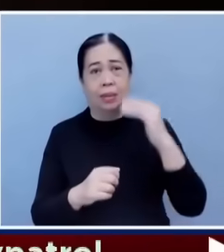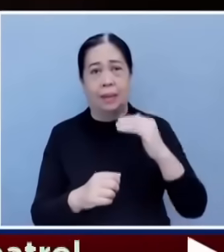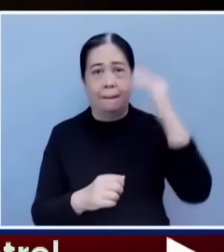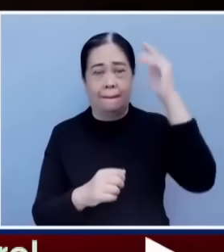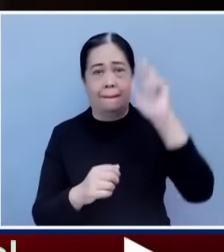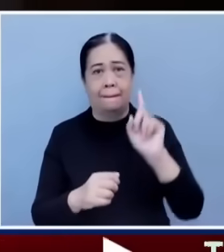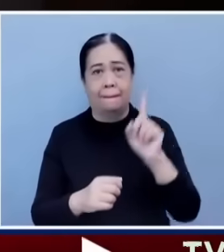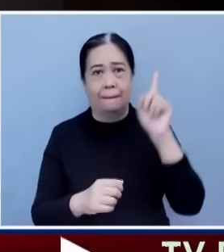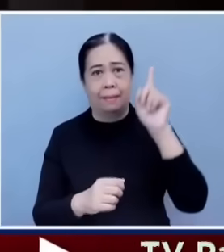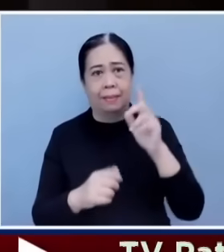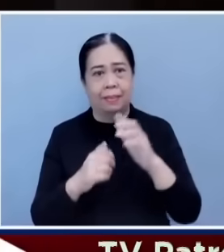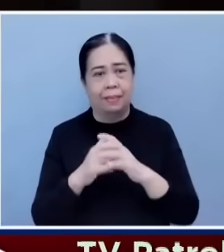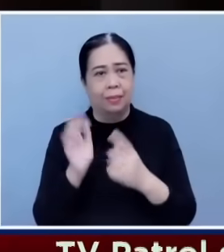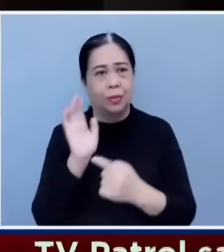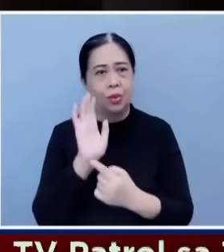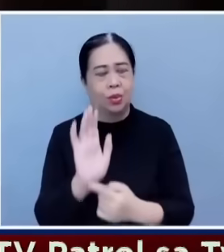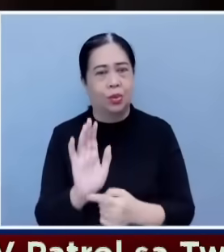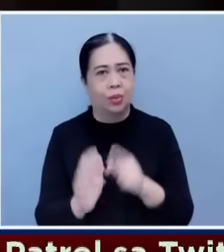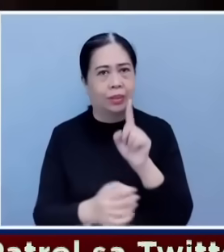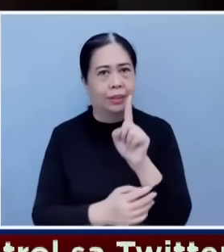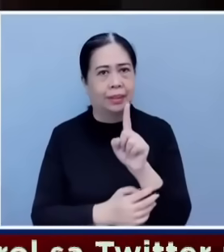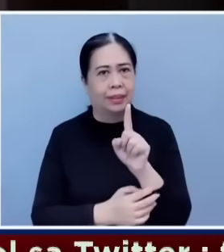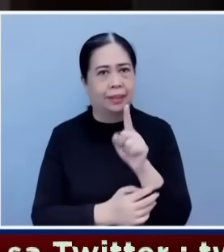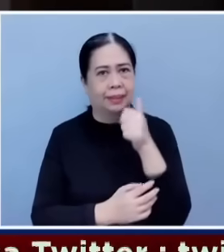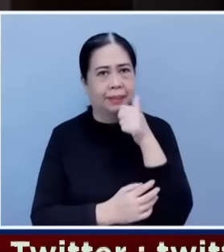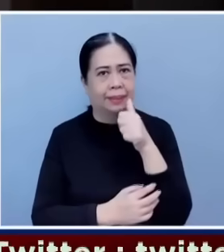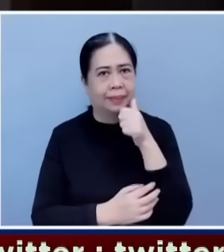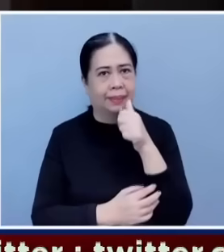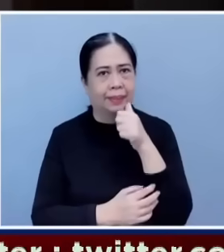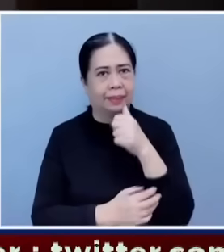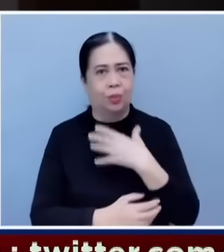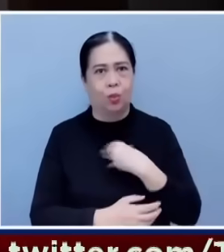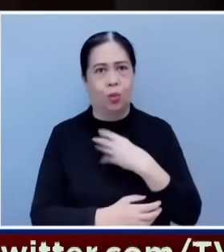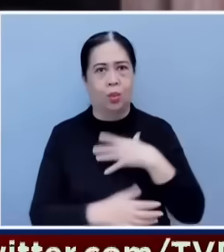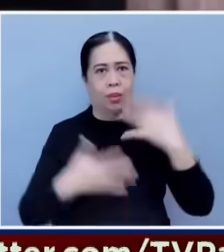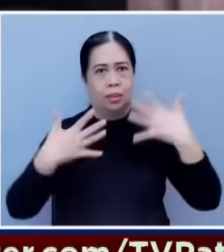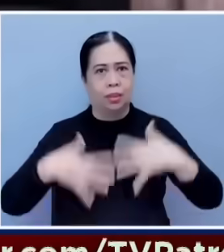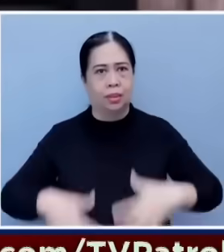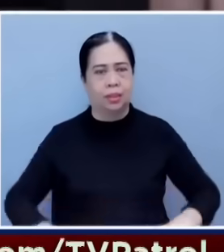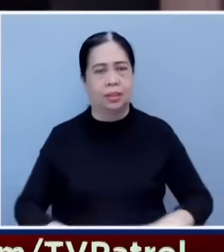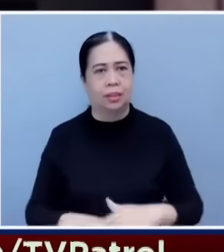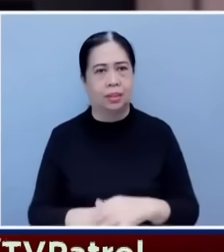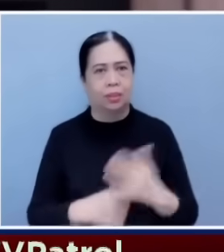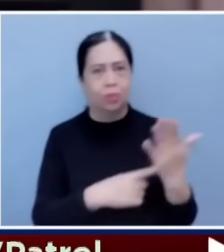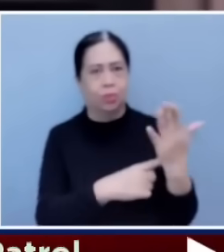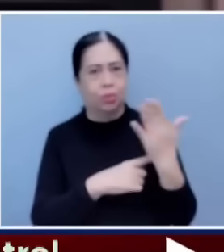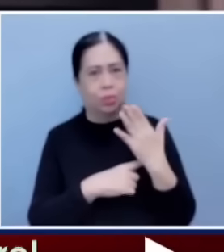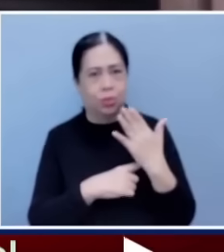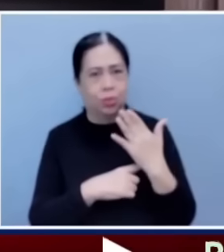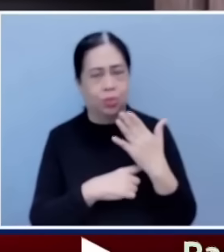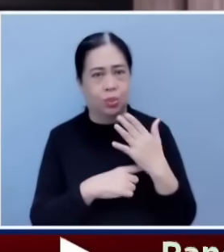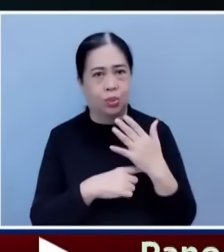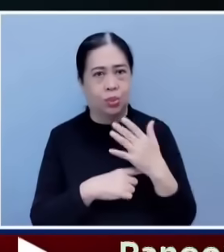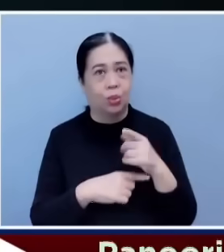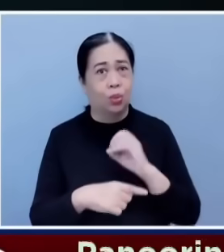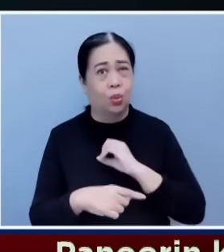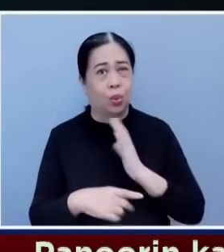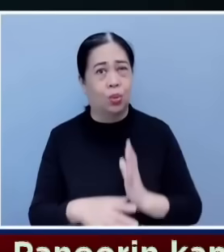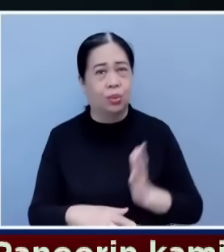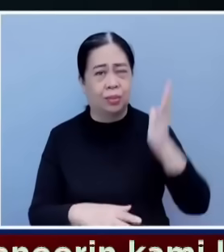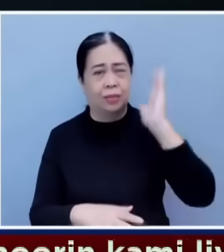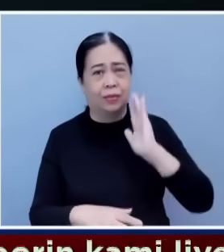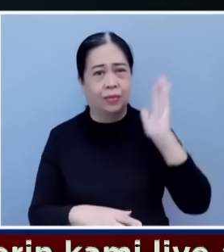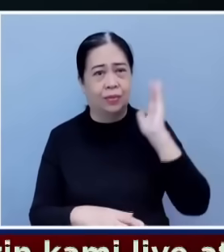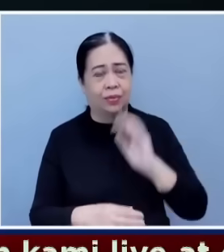ay nagpapakita ang isang babaeng nakaputi. Pag gustong magpakita yung nakatira dito, nasili